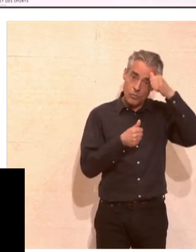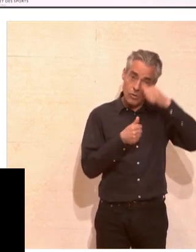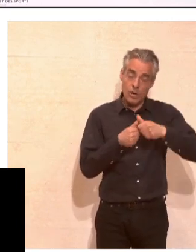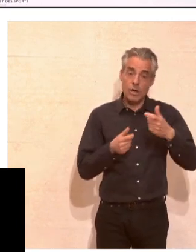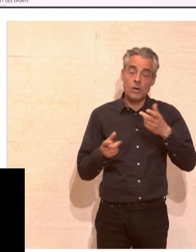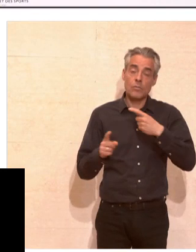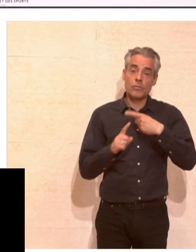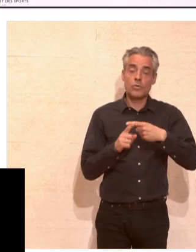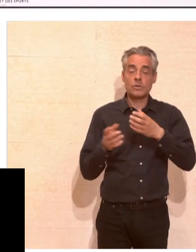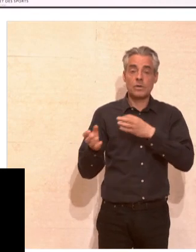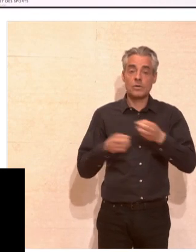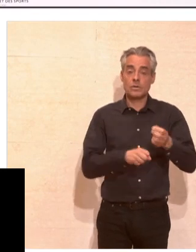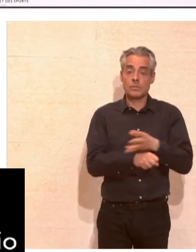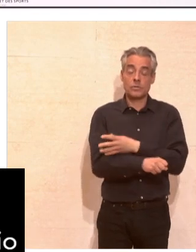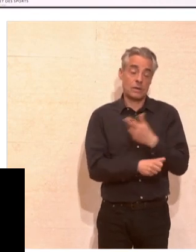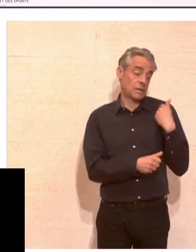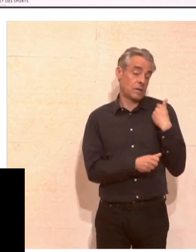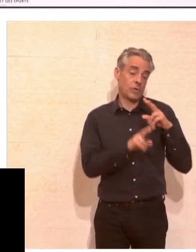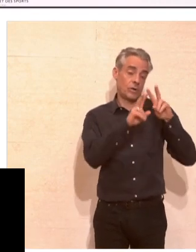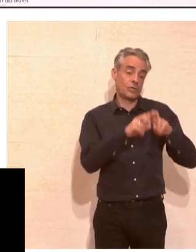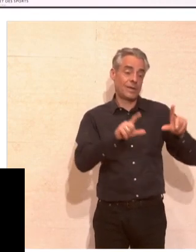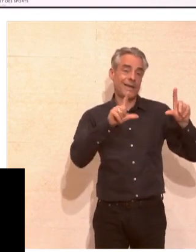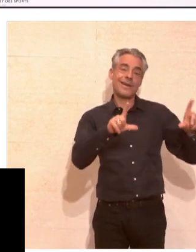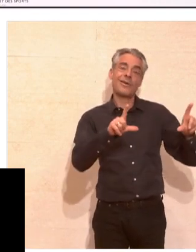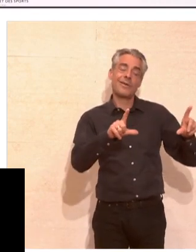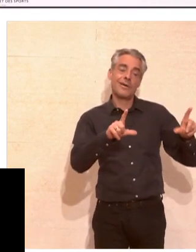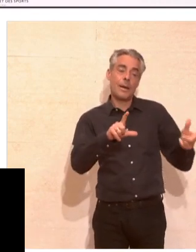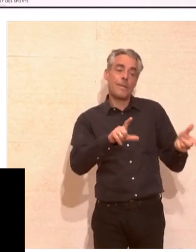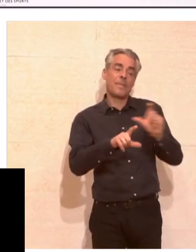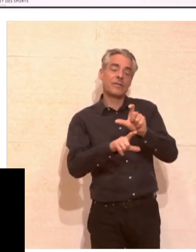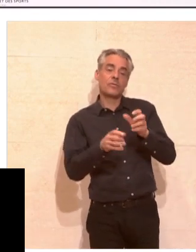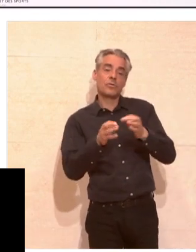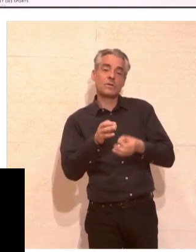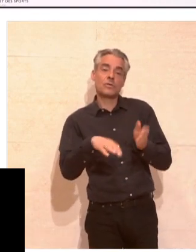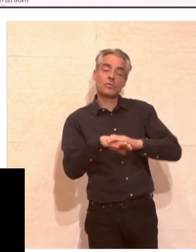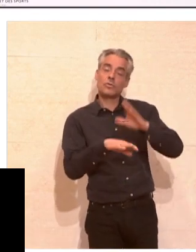qui récemment s'est intéressée aux écrans et à son impact sur le sommeil des adolescents.